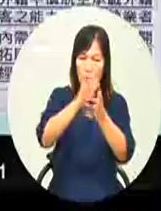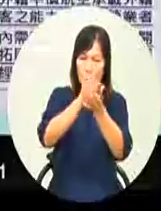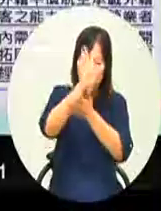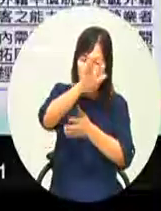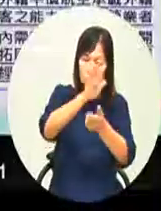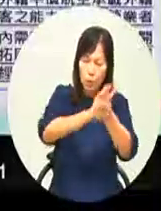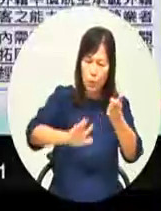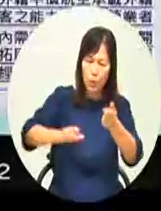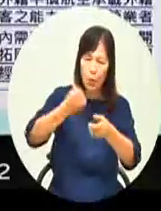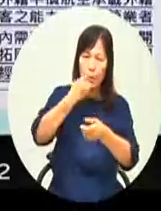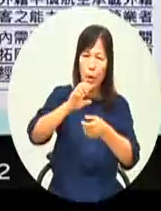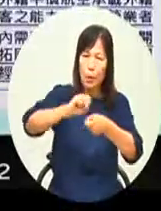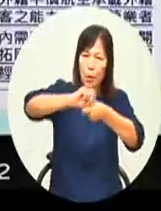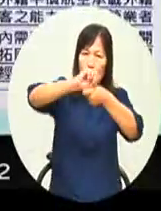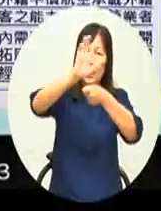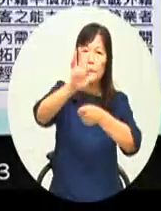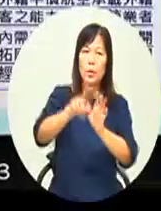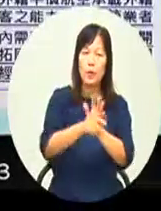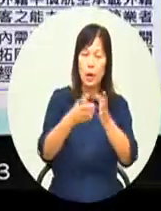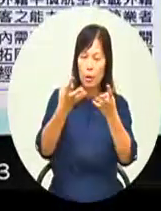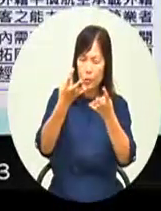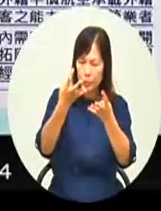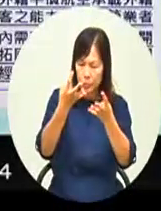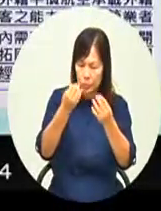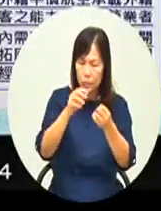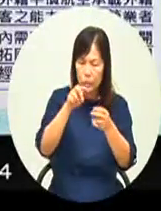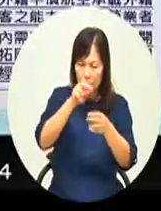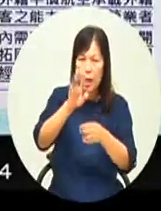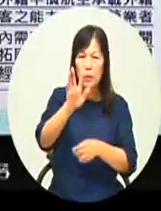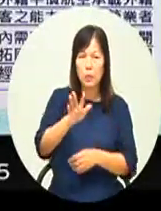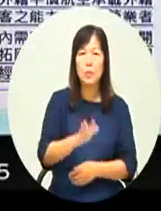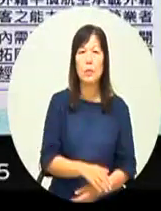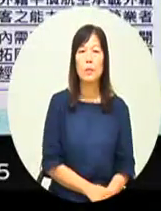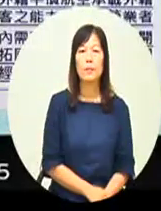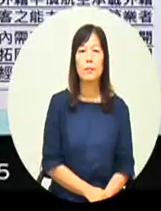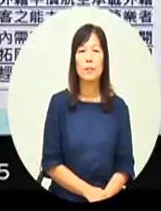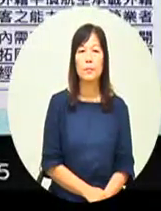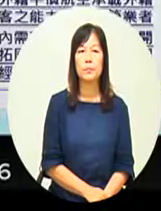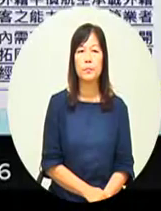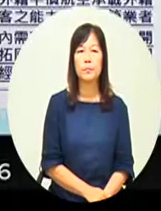仅仅只在政治上，现在从数字上就可以看到了。我来看一下哈，